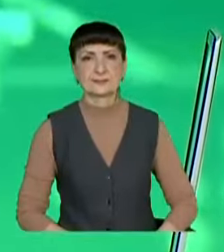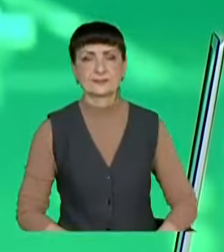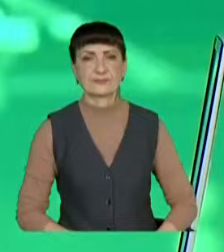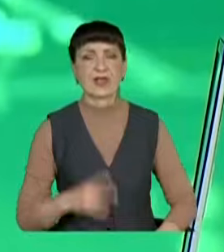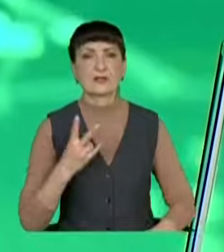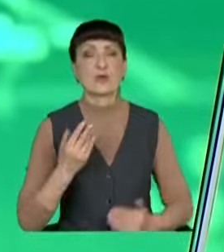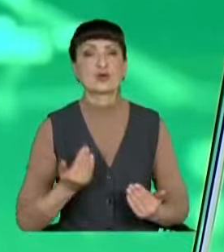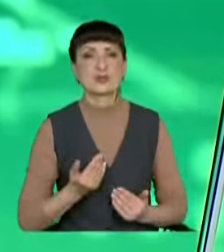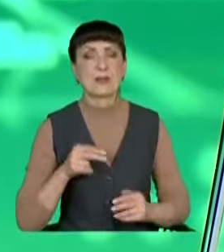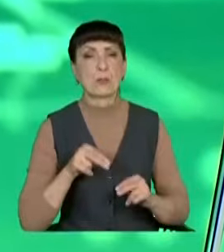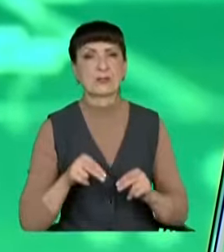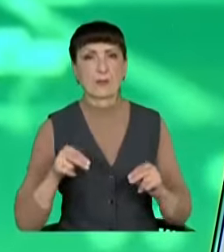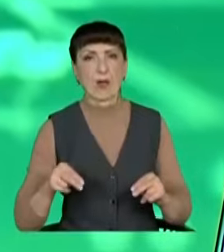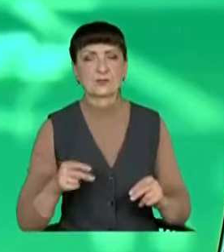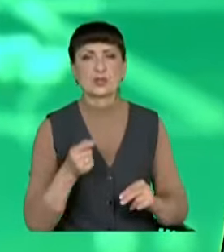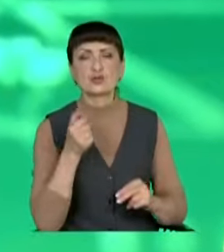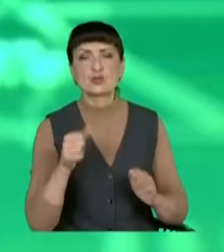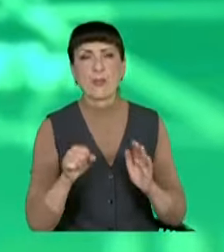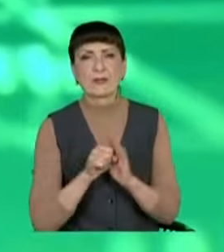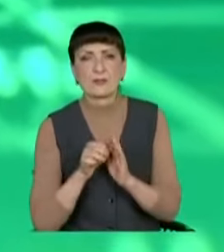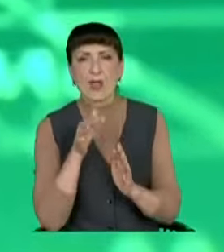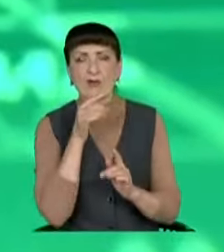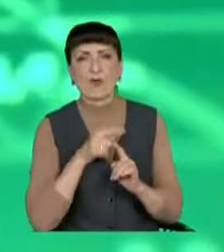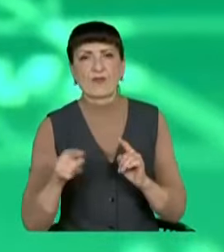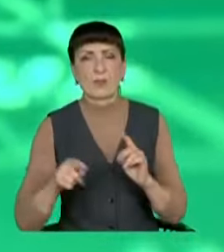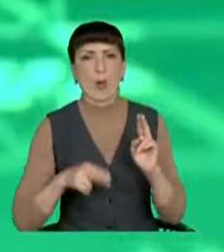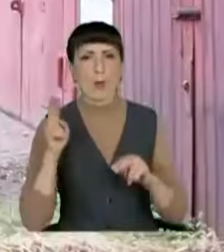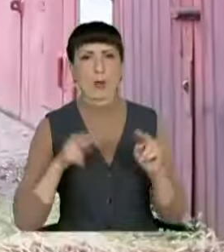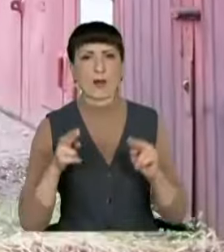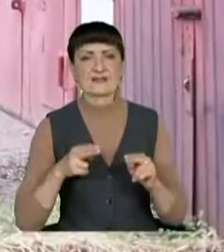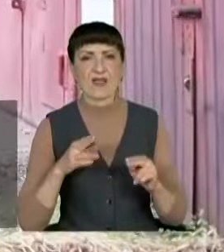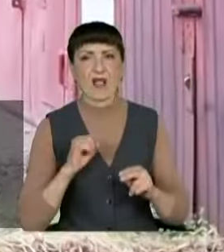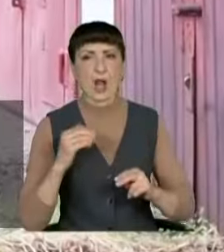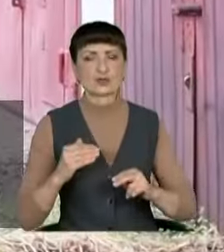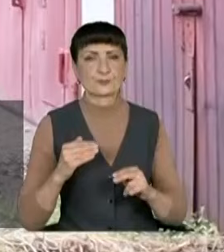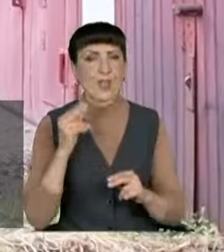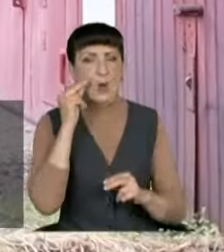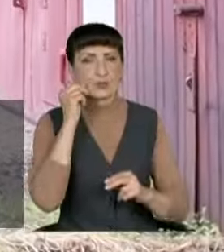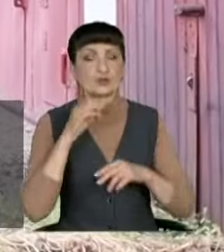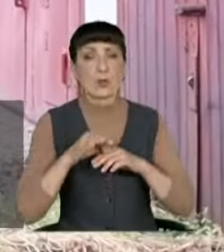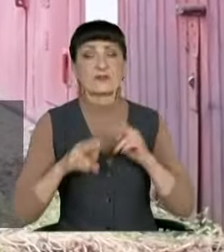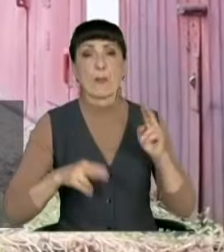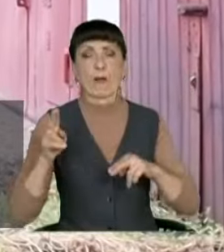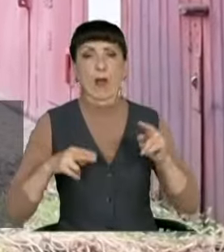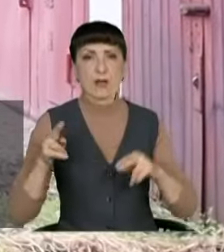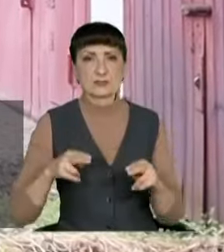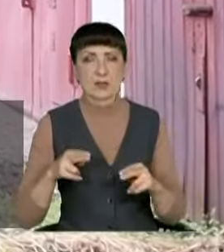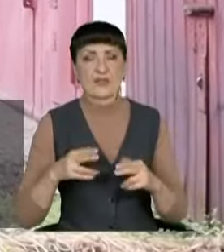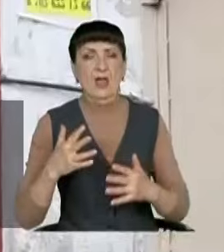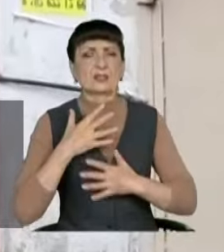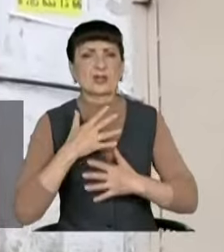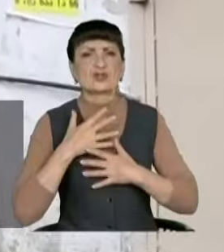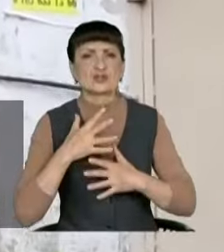Двое жителей Петропавловска едва не погибли во время покраски гаража. Мужчины проводили покрасочные работы и